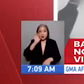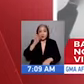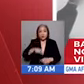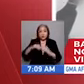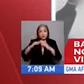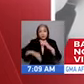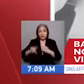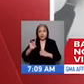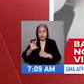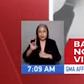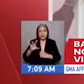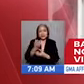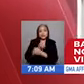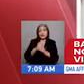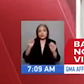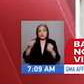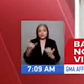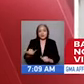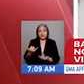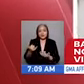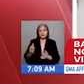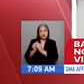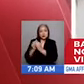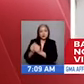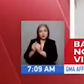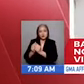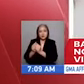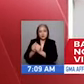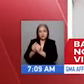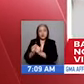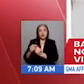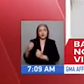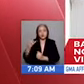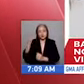nasa kustudiya na ng mga otoridad. Naharap ang suspect sa kasong qualified trafficking in persons.